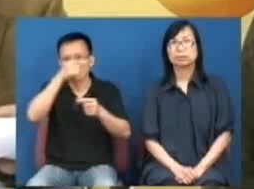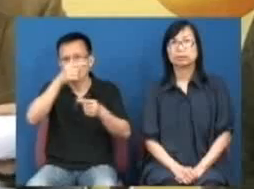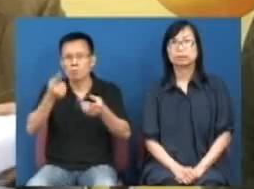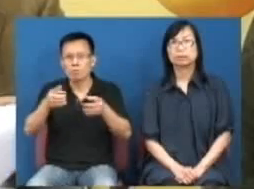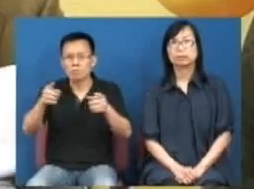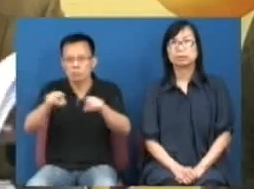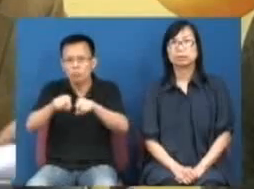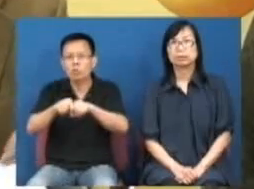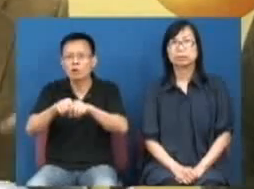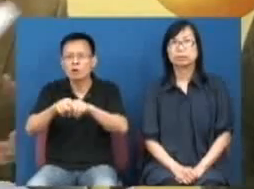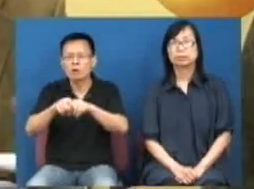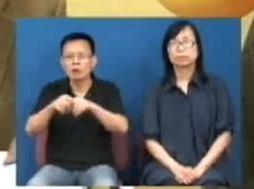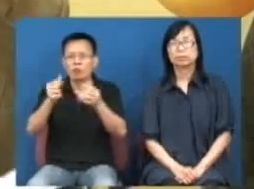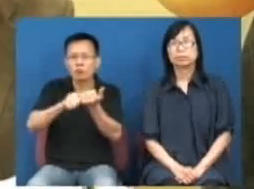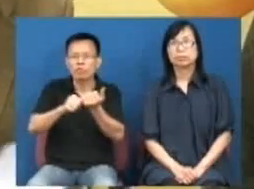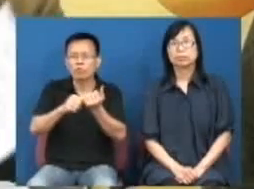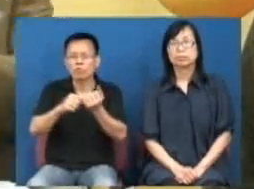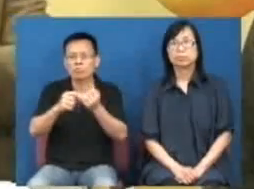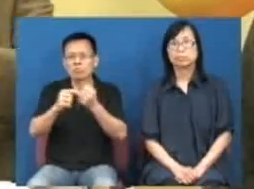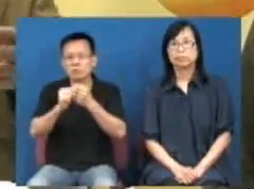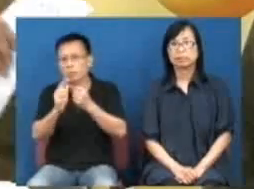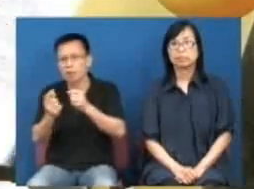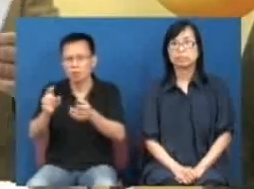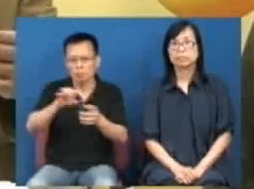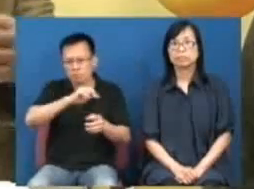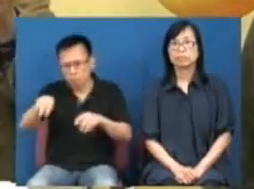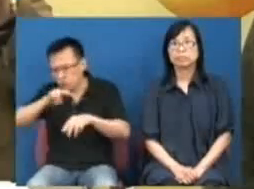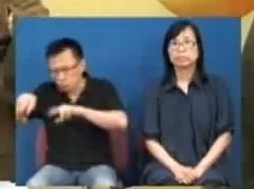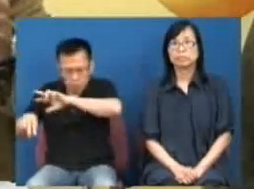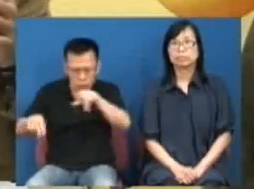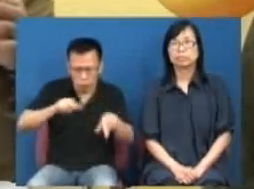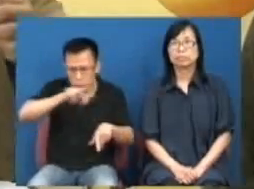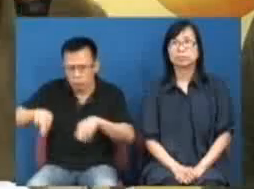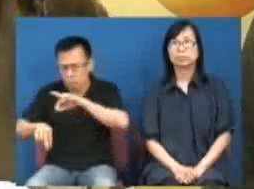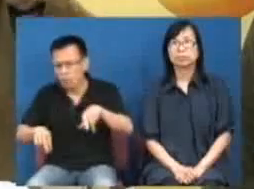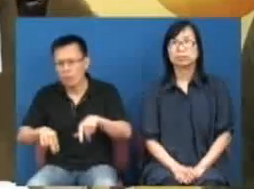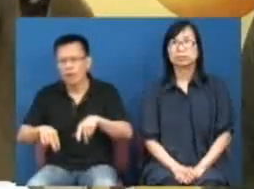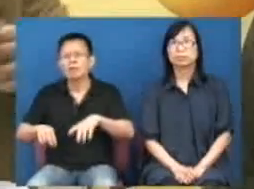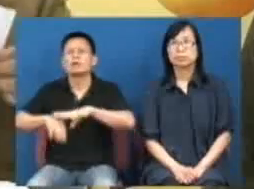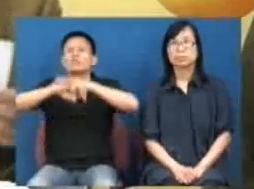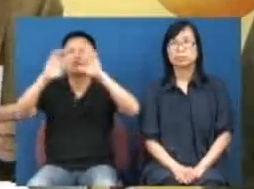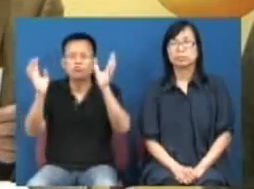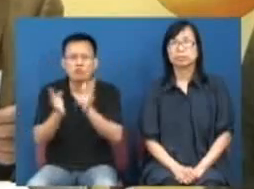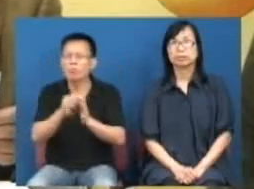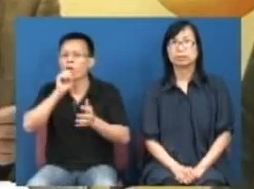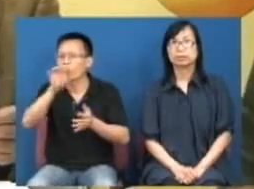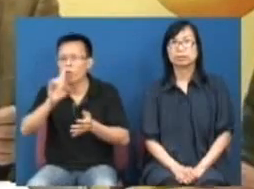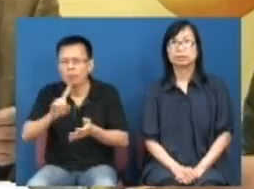九）。哎呀，咁你好唔得閒咧，揾嚟揾去，揾嚟揾去，咁你咪講出成段講乜嘢咯？